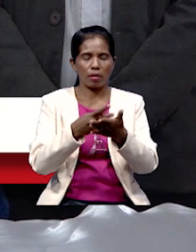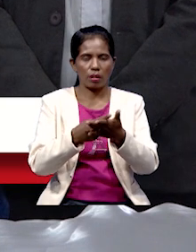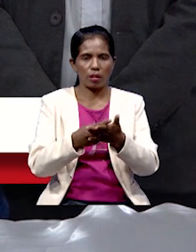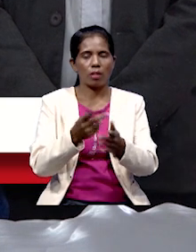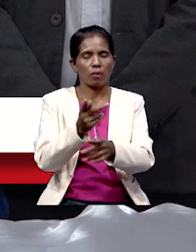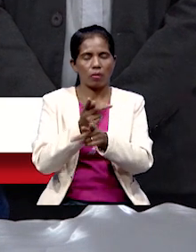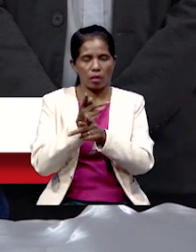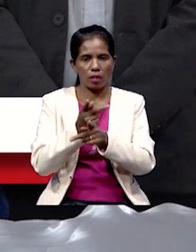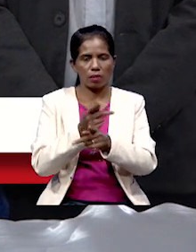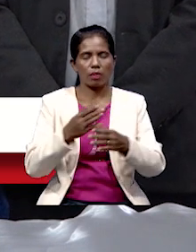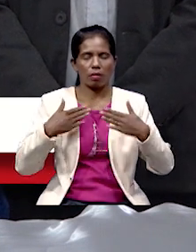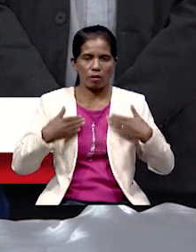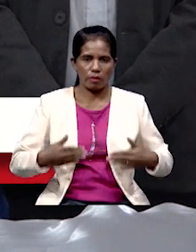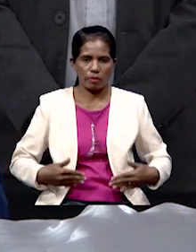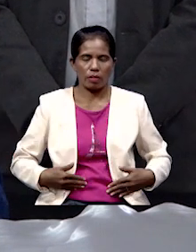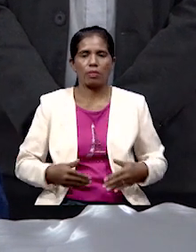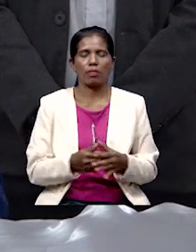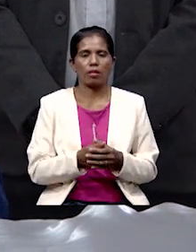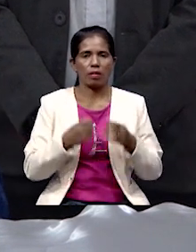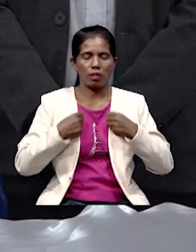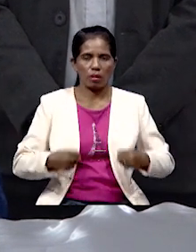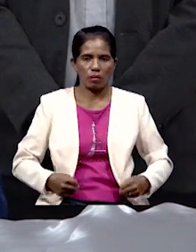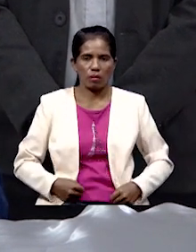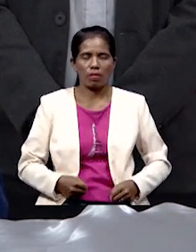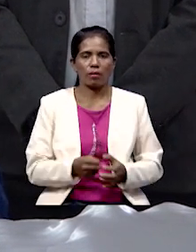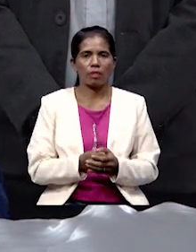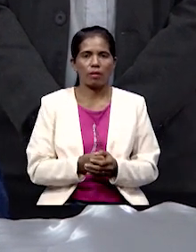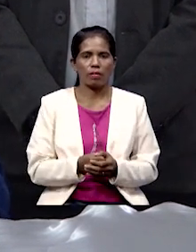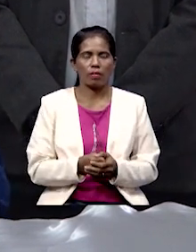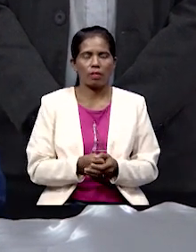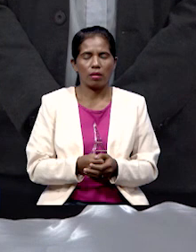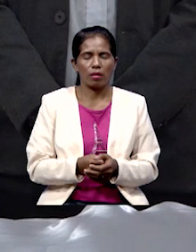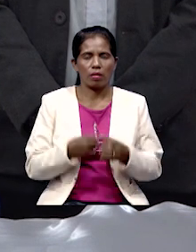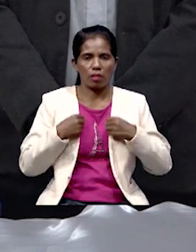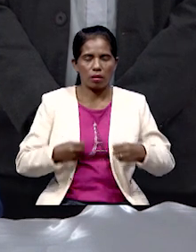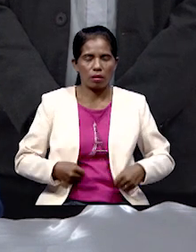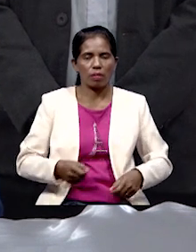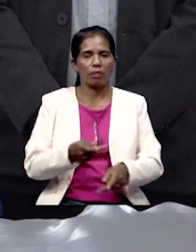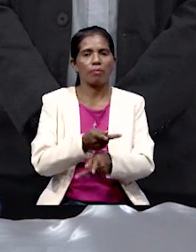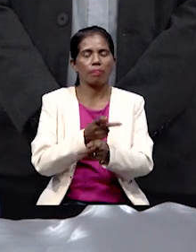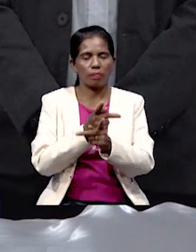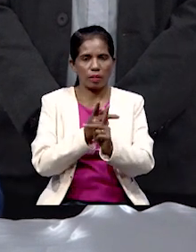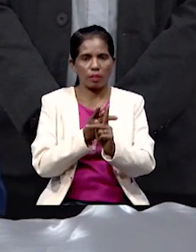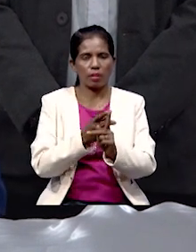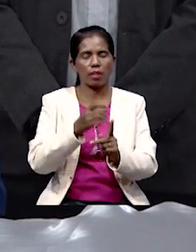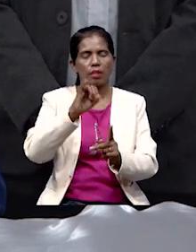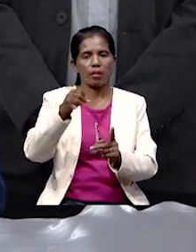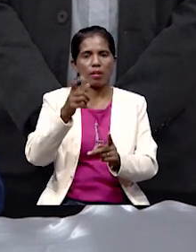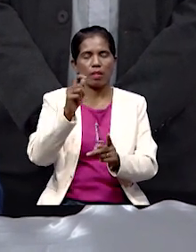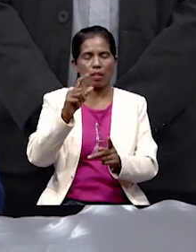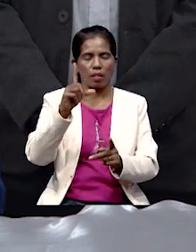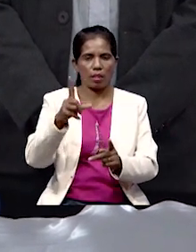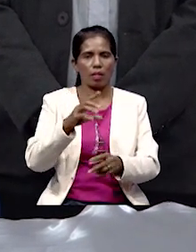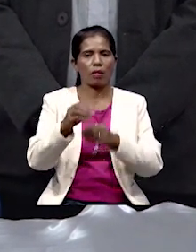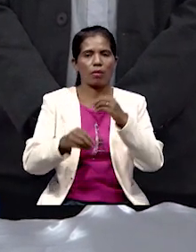lian Indonesia katak AJK, asuransi jiwa kredit. No grupo Term Life GTL, kono